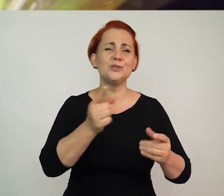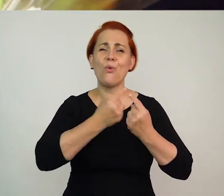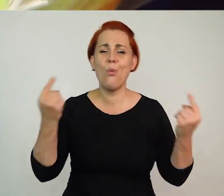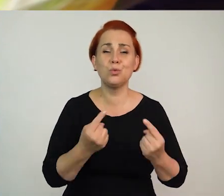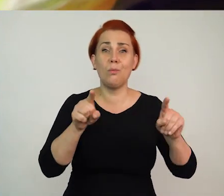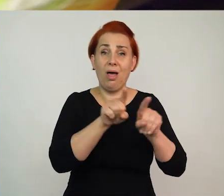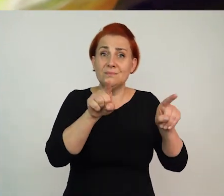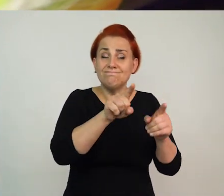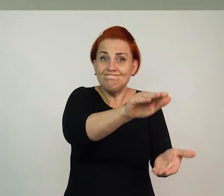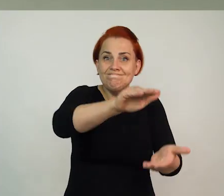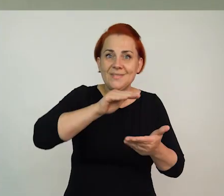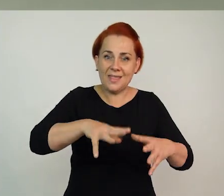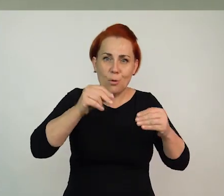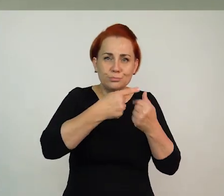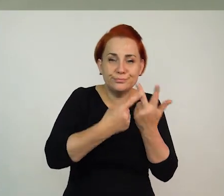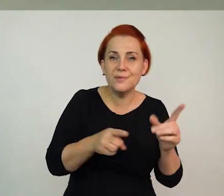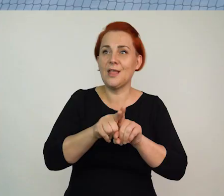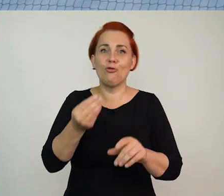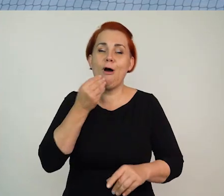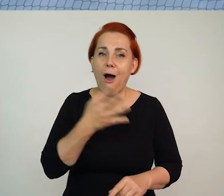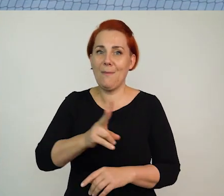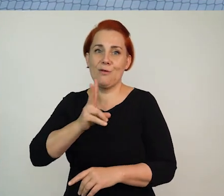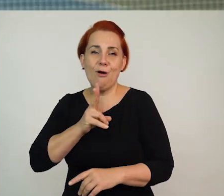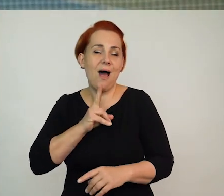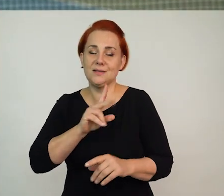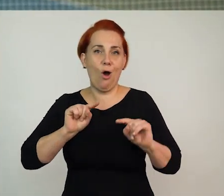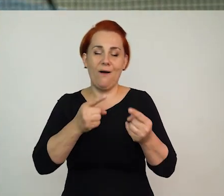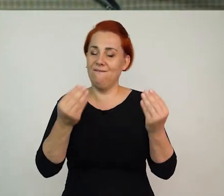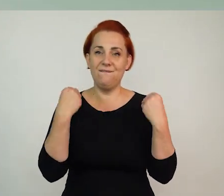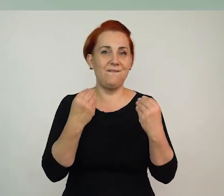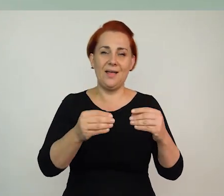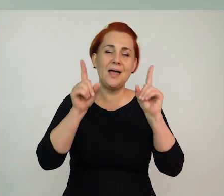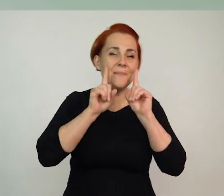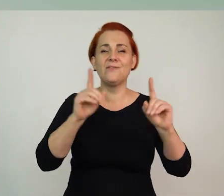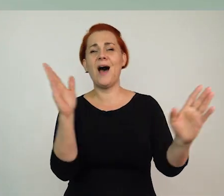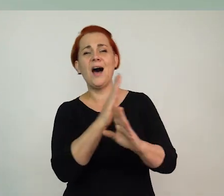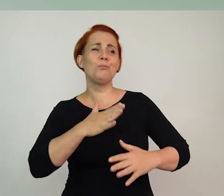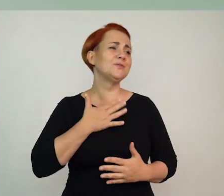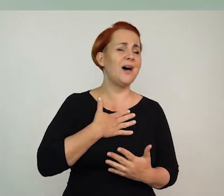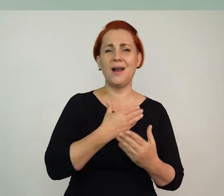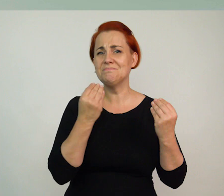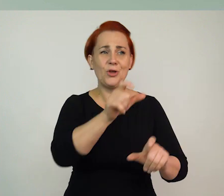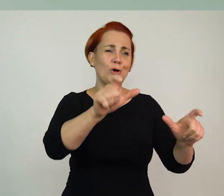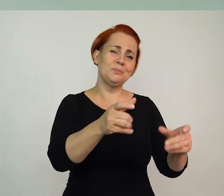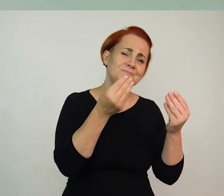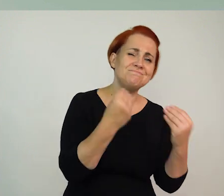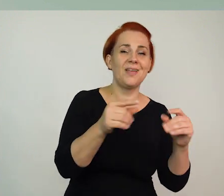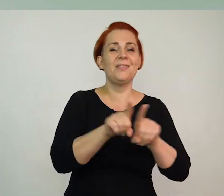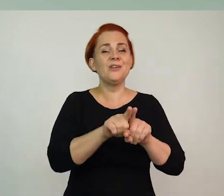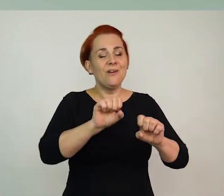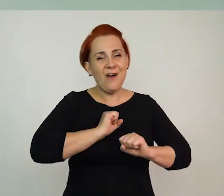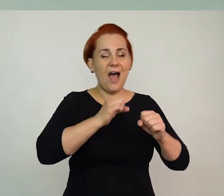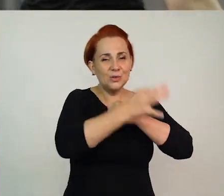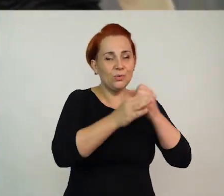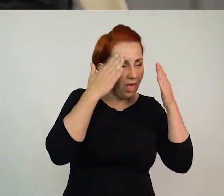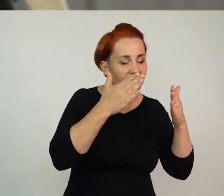mamy pakiety startowe, obiady, kolacje. Organizacja jest przecudowna, super atmosfera, cudowni ludzie i fajne odskocznie